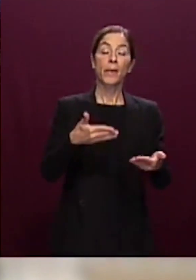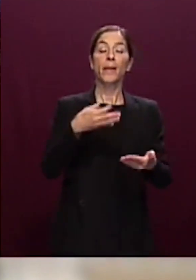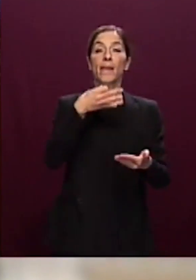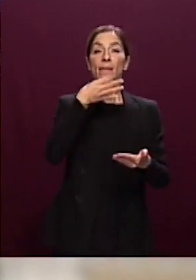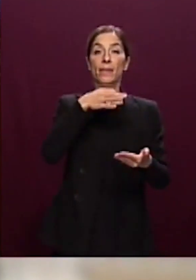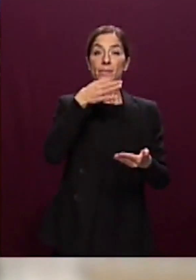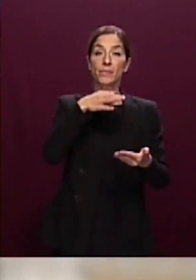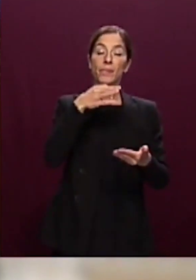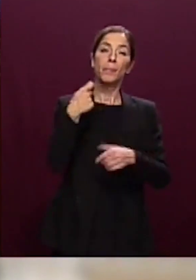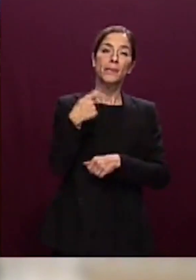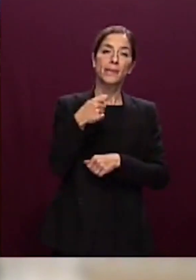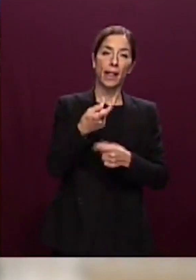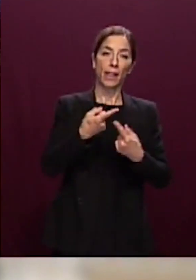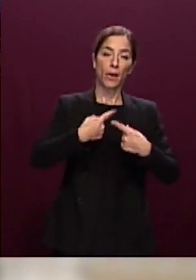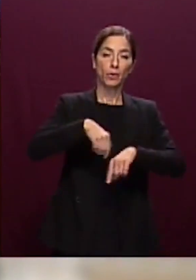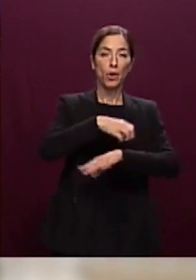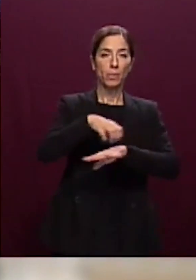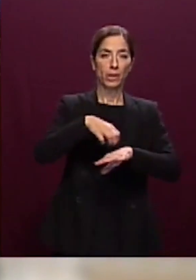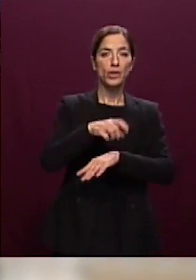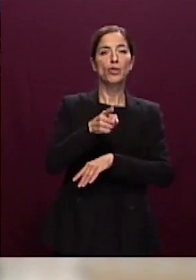Ministri Giorgia Meloni